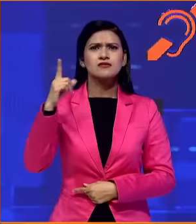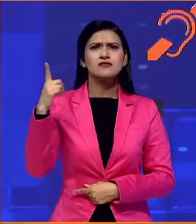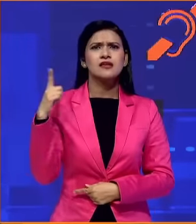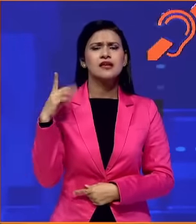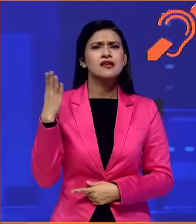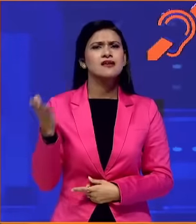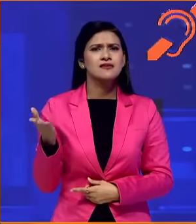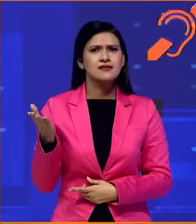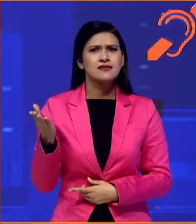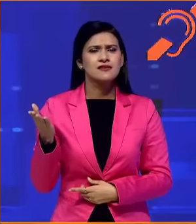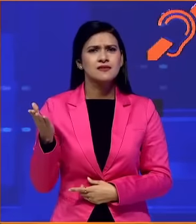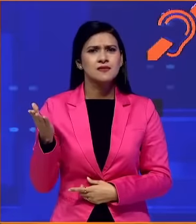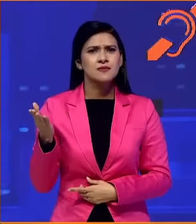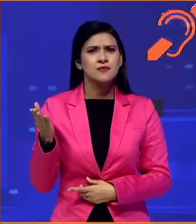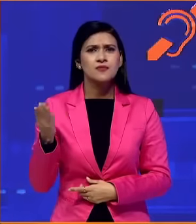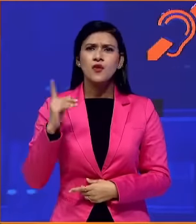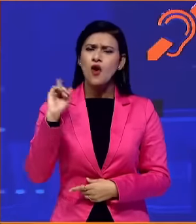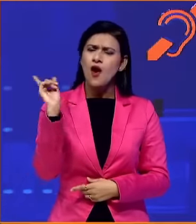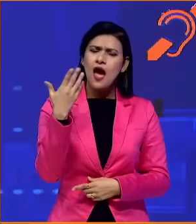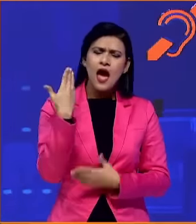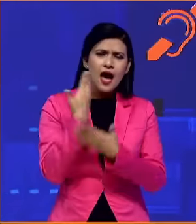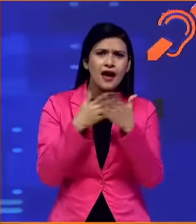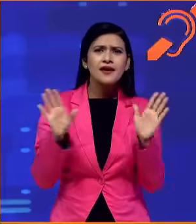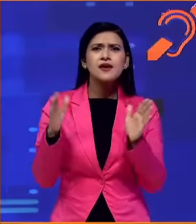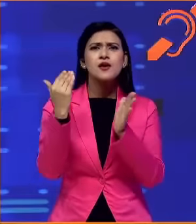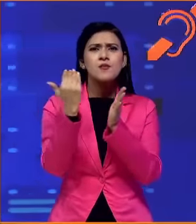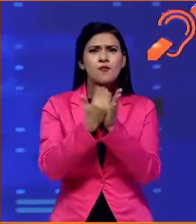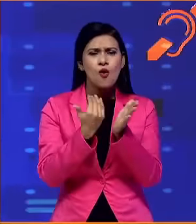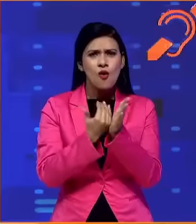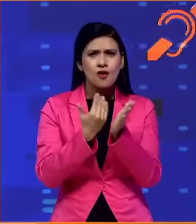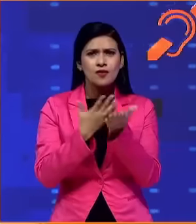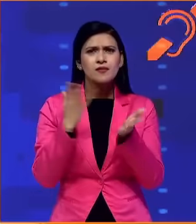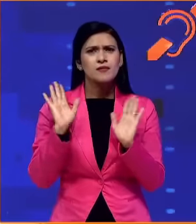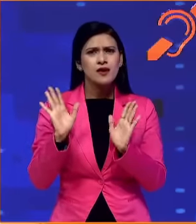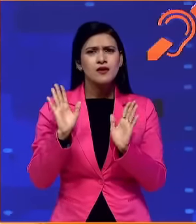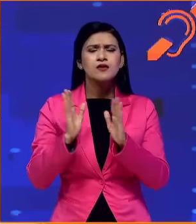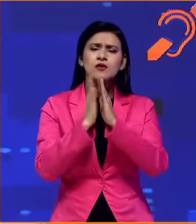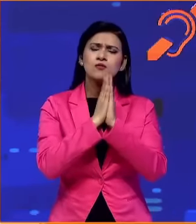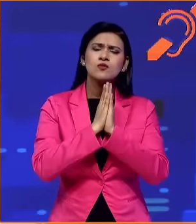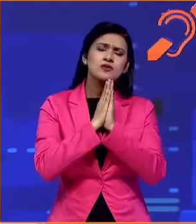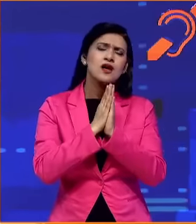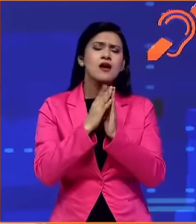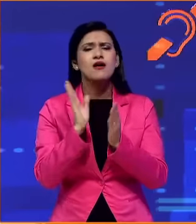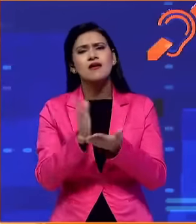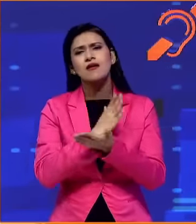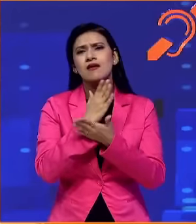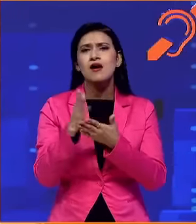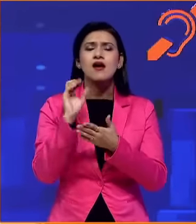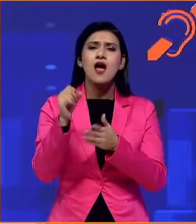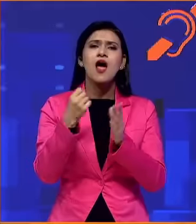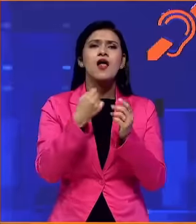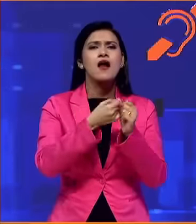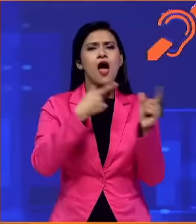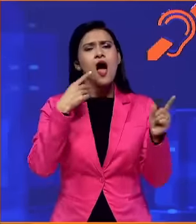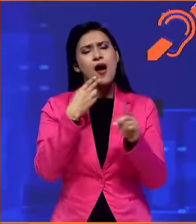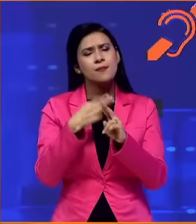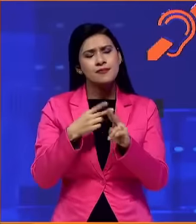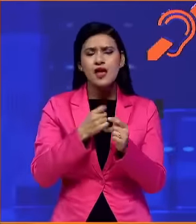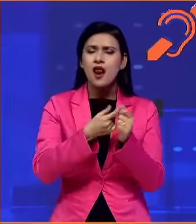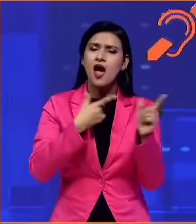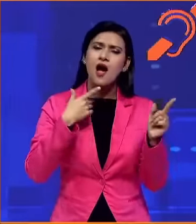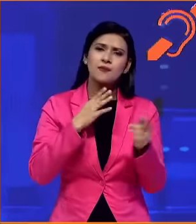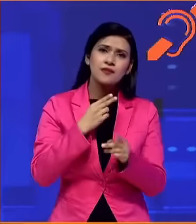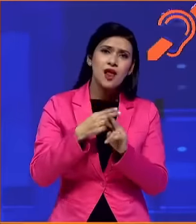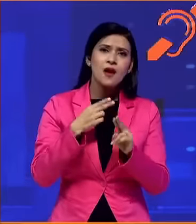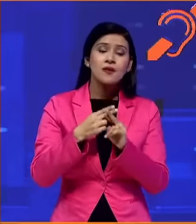एकनेताथे।उनकेहरसमारोहकी शुरुआतरघुपतिराघवराजा रामसेहोतीथी।वहरामरामकहाकरताथा।उनके